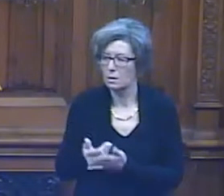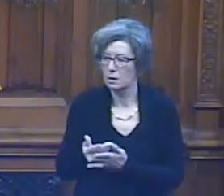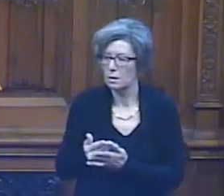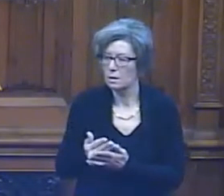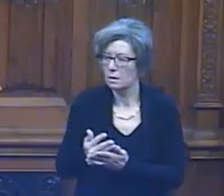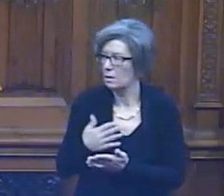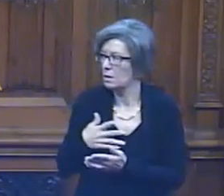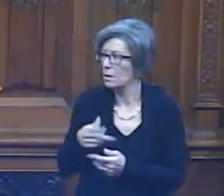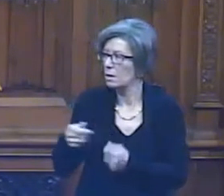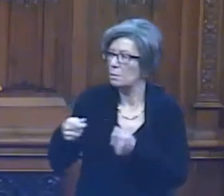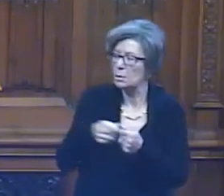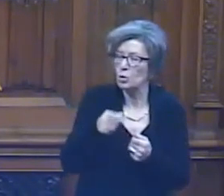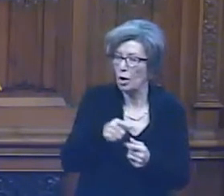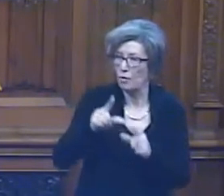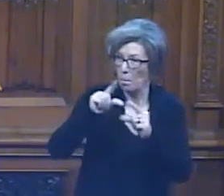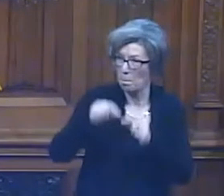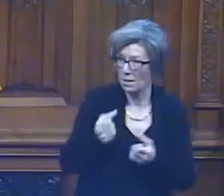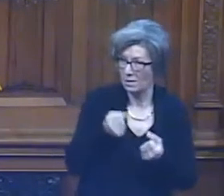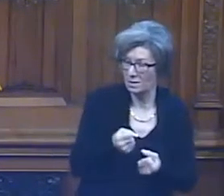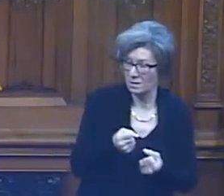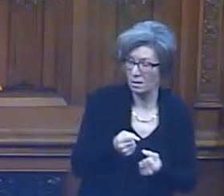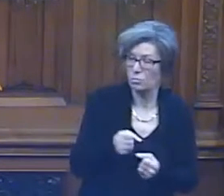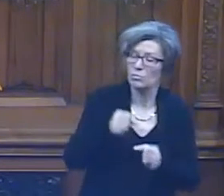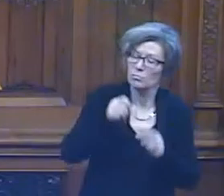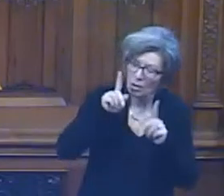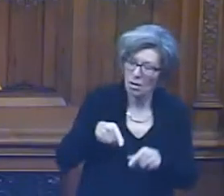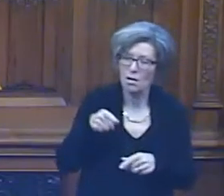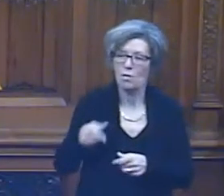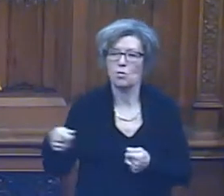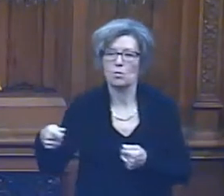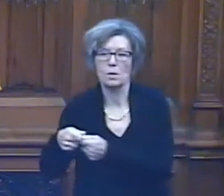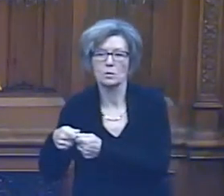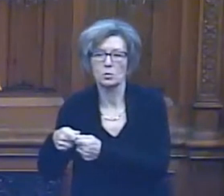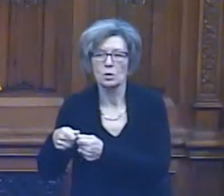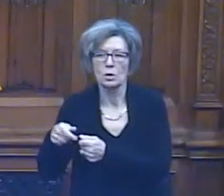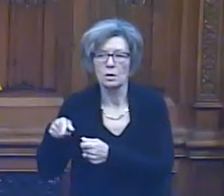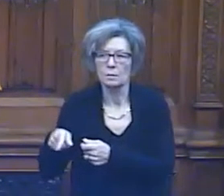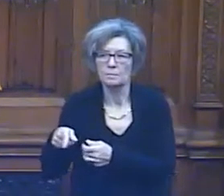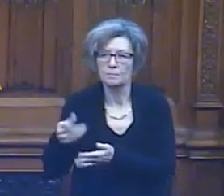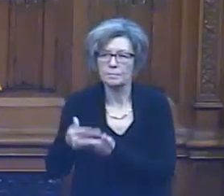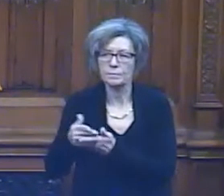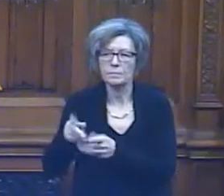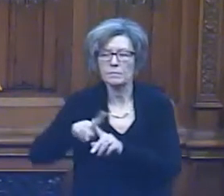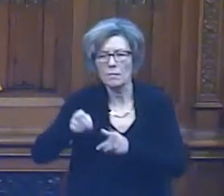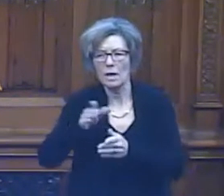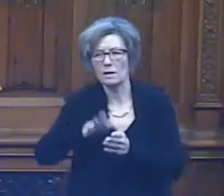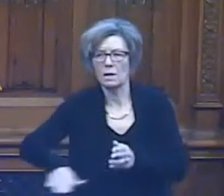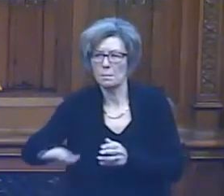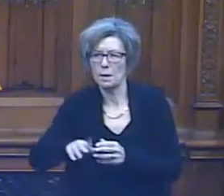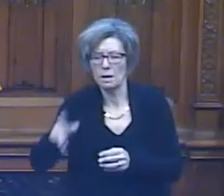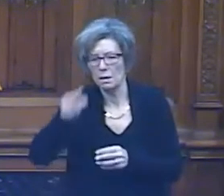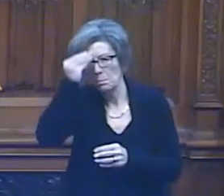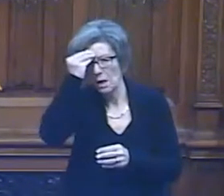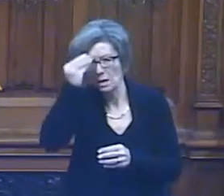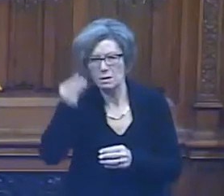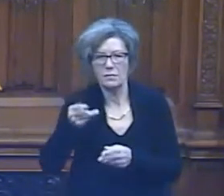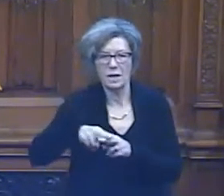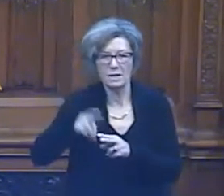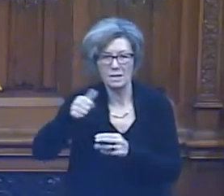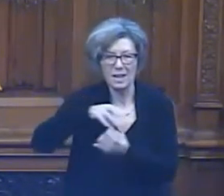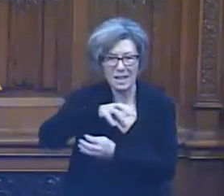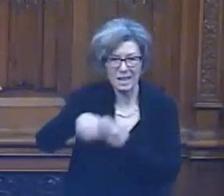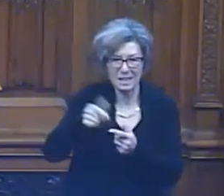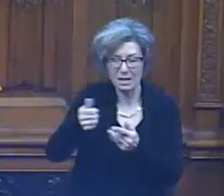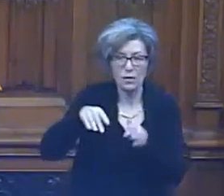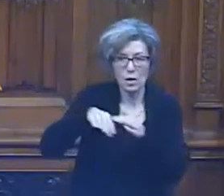ich in Bezug auf die Mindestsicherung, aber das meine ich auch in anderen Bereichen. Man merkt, wenn eine Krise wie